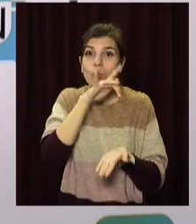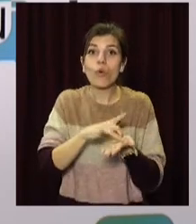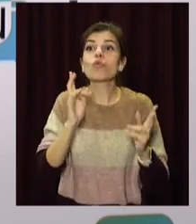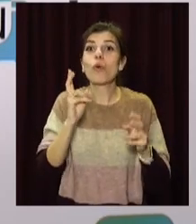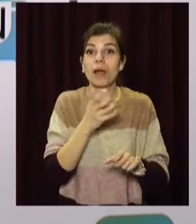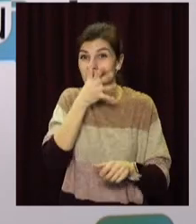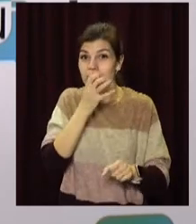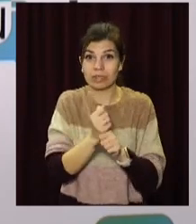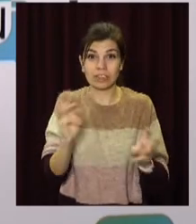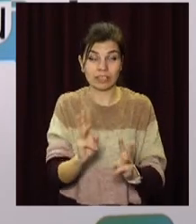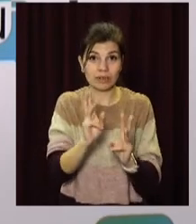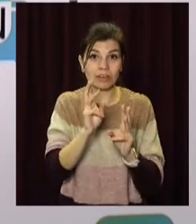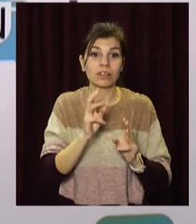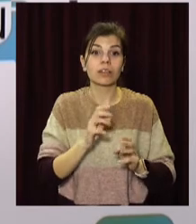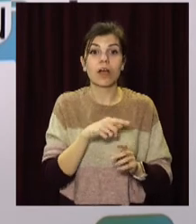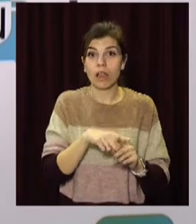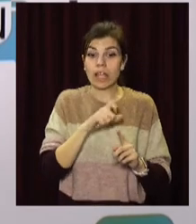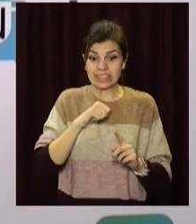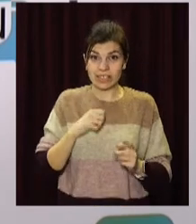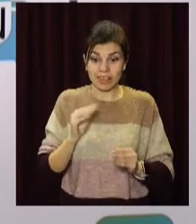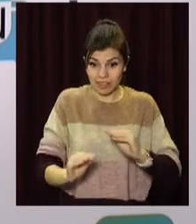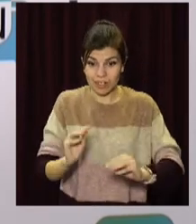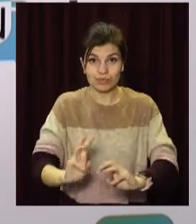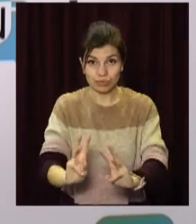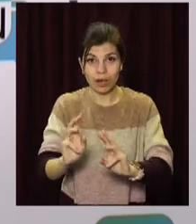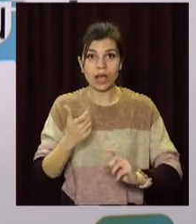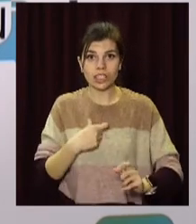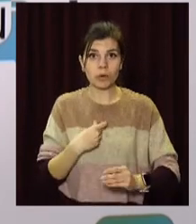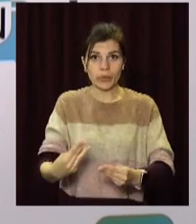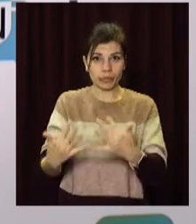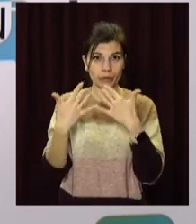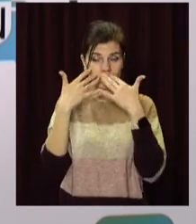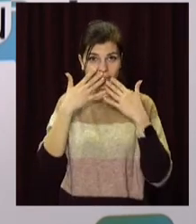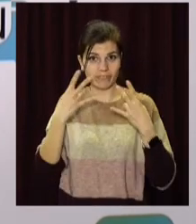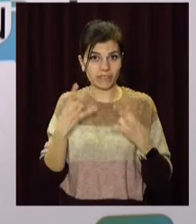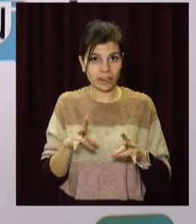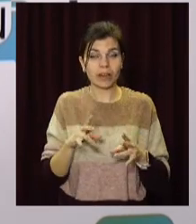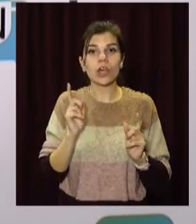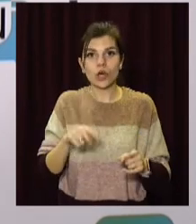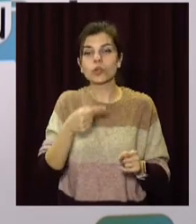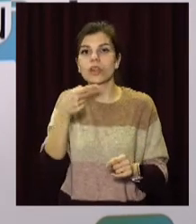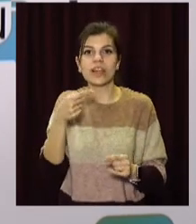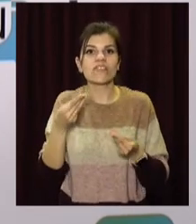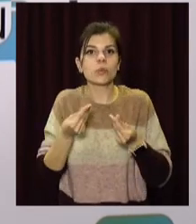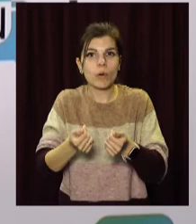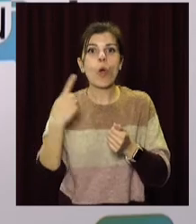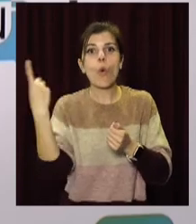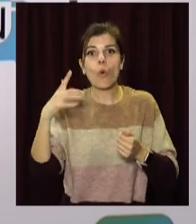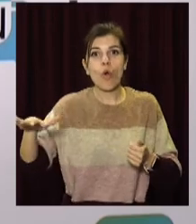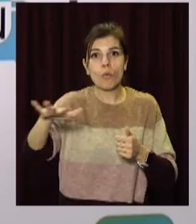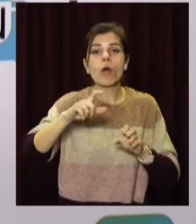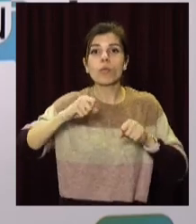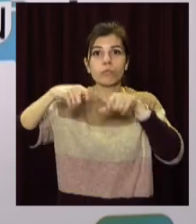це роблять, навіть безпосередньо, і в першу чергу тих, хто спалює, і загалом негативний вплив для області,